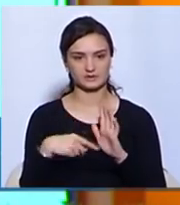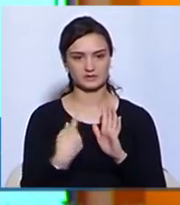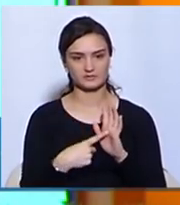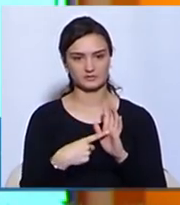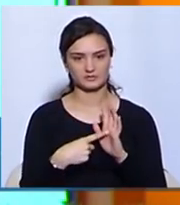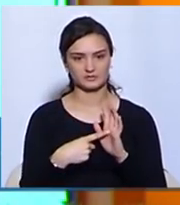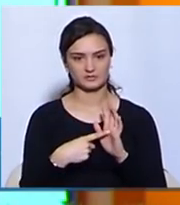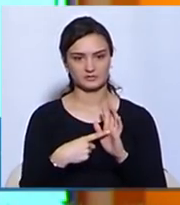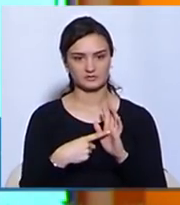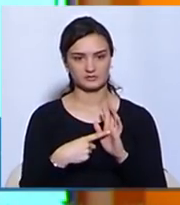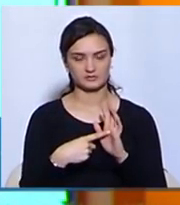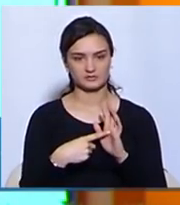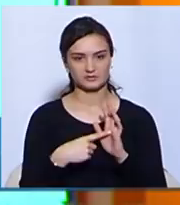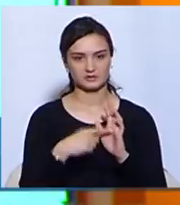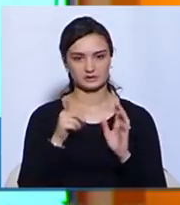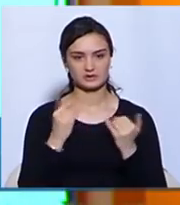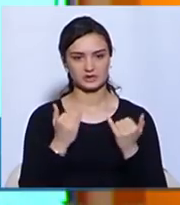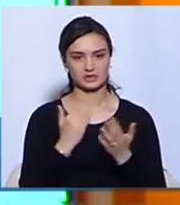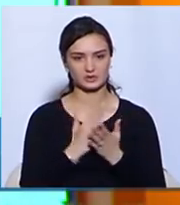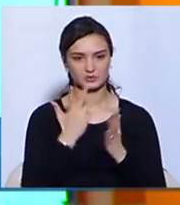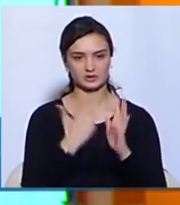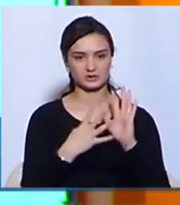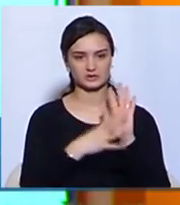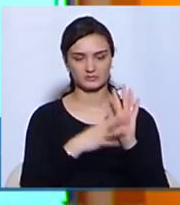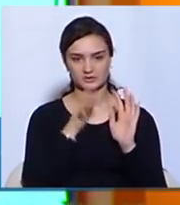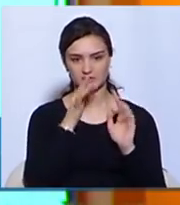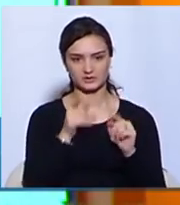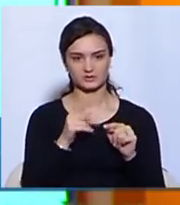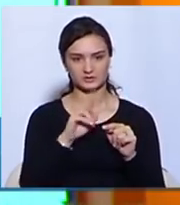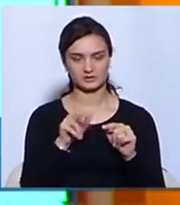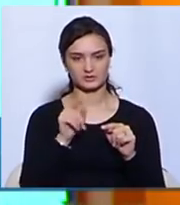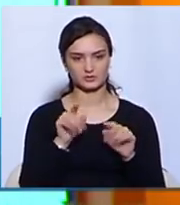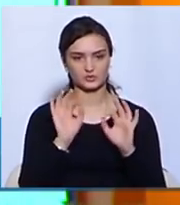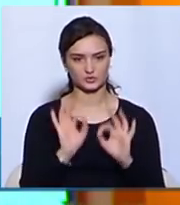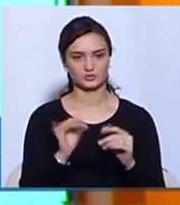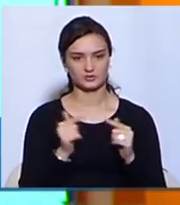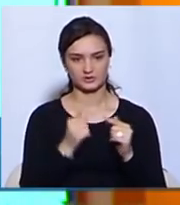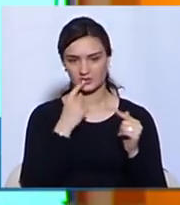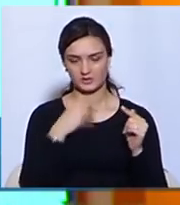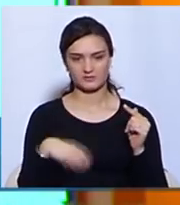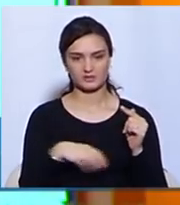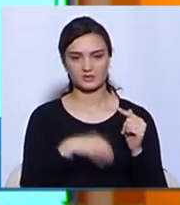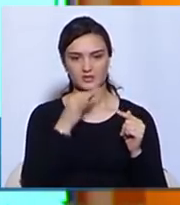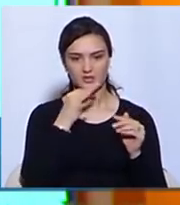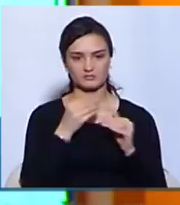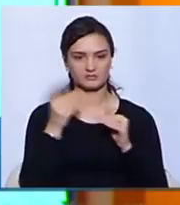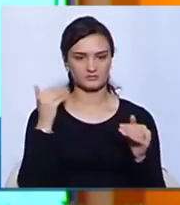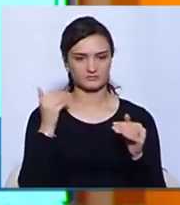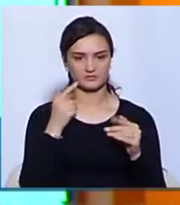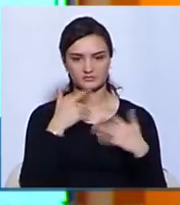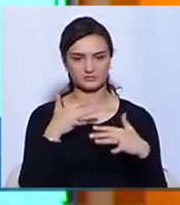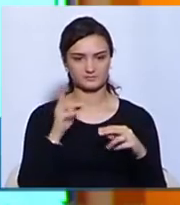კითხვა, ის ახლა არის 29 წლის ასაკში და დაუსვეს სწორედ საკუთრების ნაადრევი